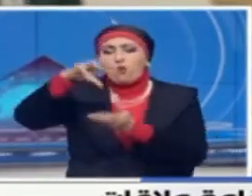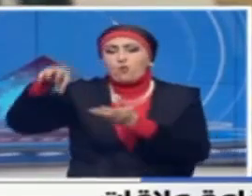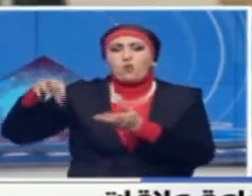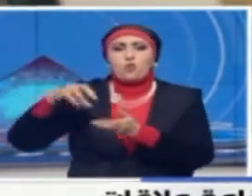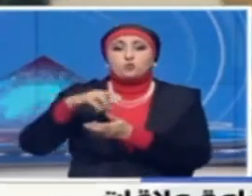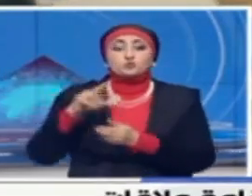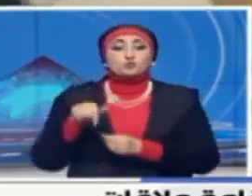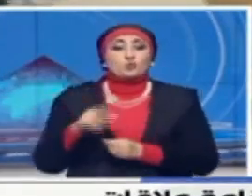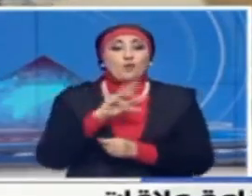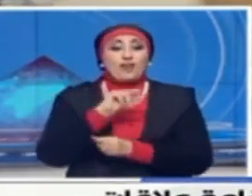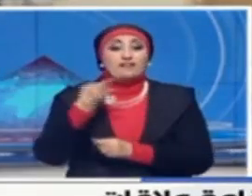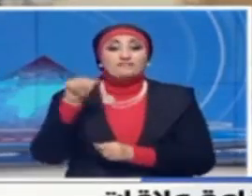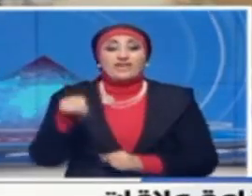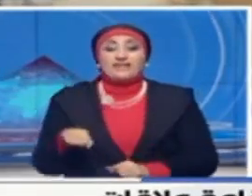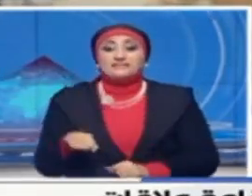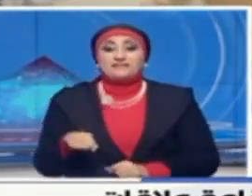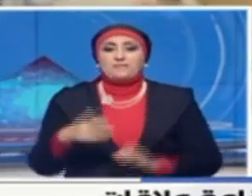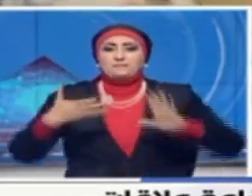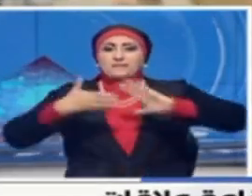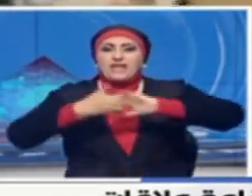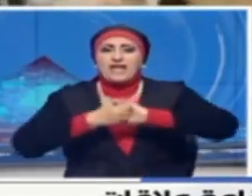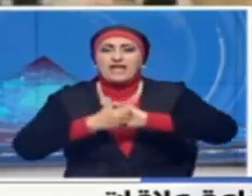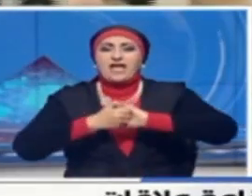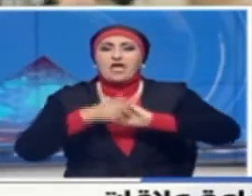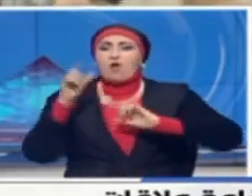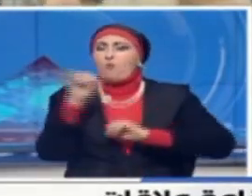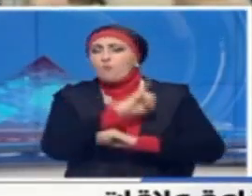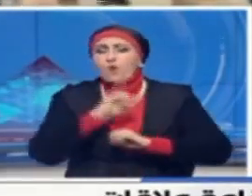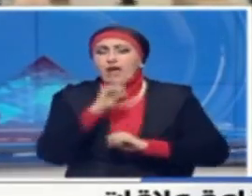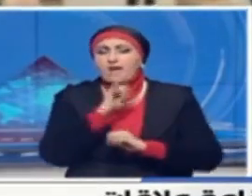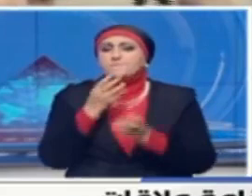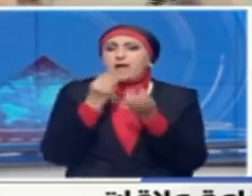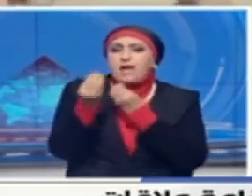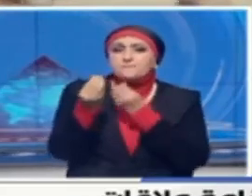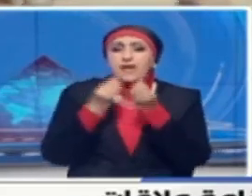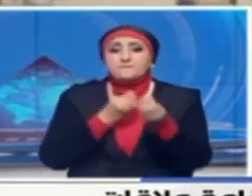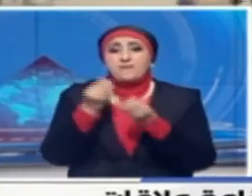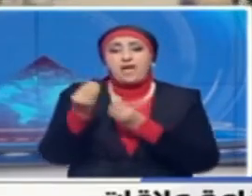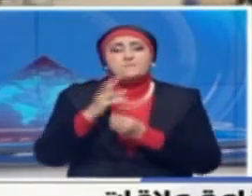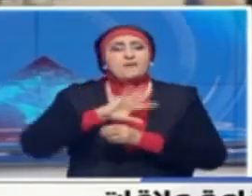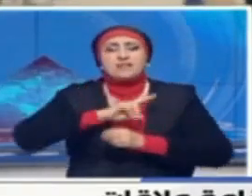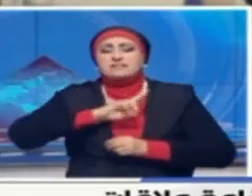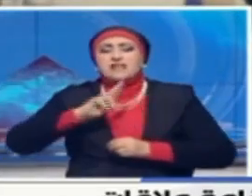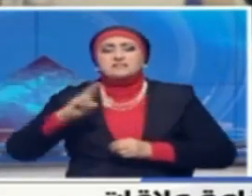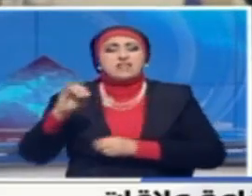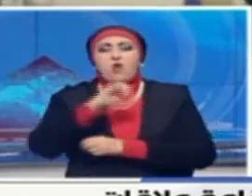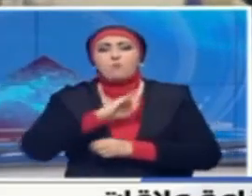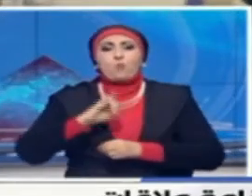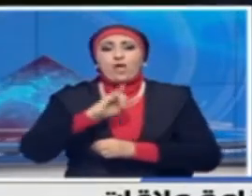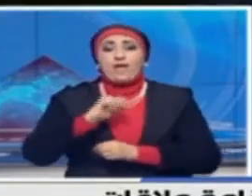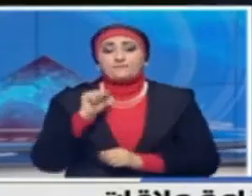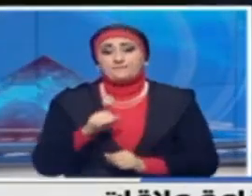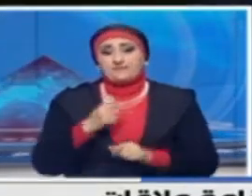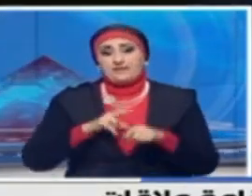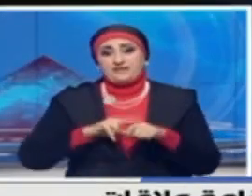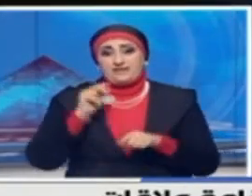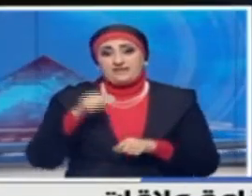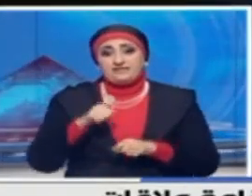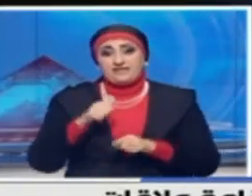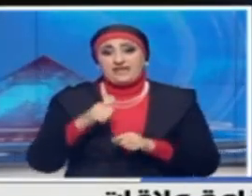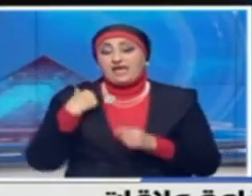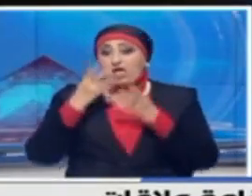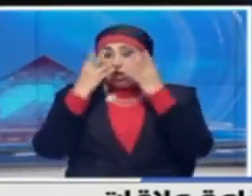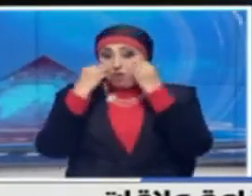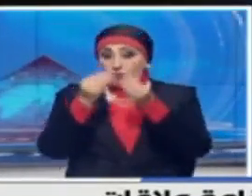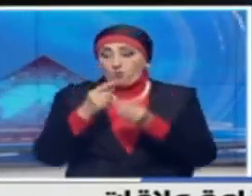المحيطة، فالعلاقات ممكن تكون مهمة جدا بين مصر وبينهم في المجالات دي خصيصا. عندنا منح